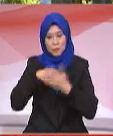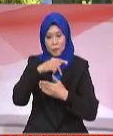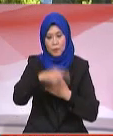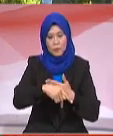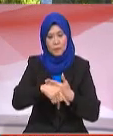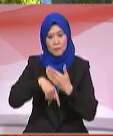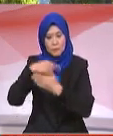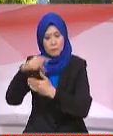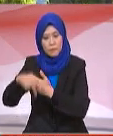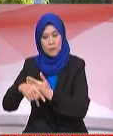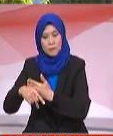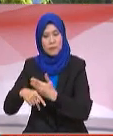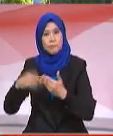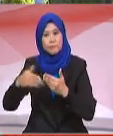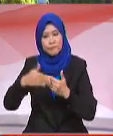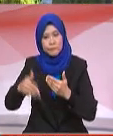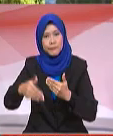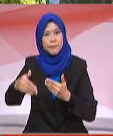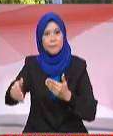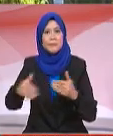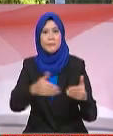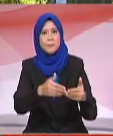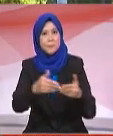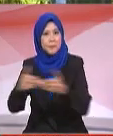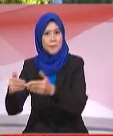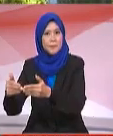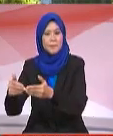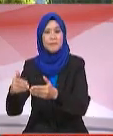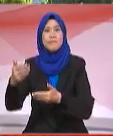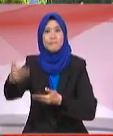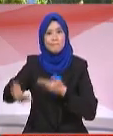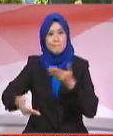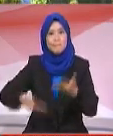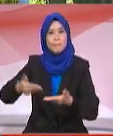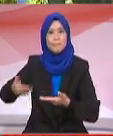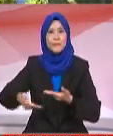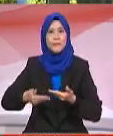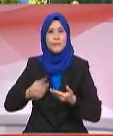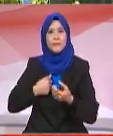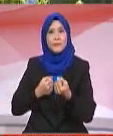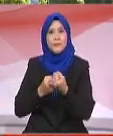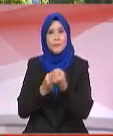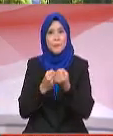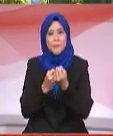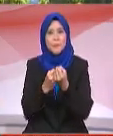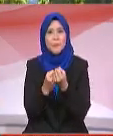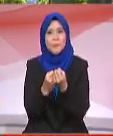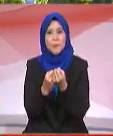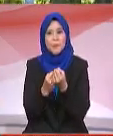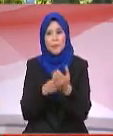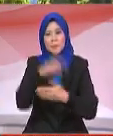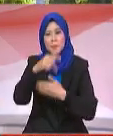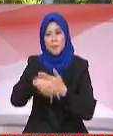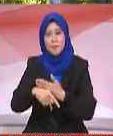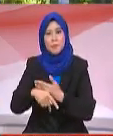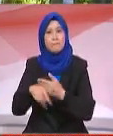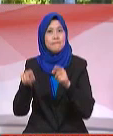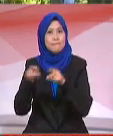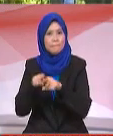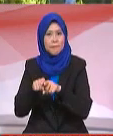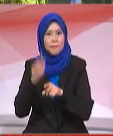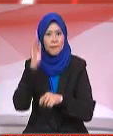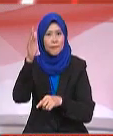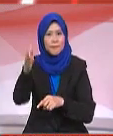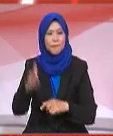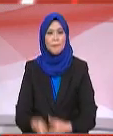program yang ada lagi lepas ini, saya mengalu-alukan. Maksudnya saya support program-program yang macam ini di masa yang